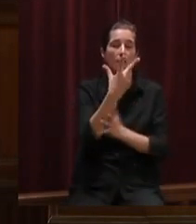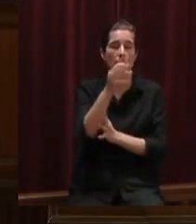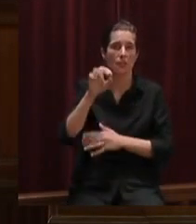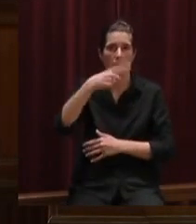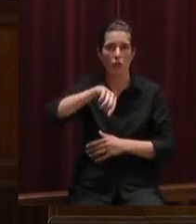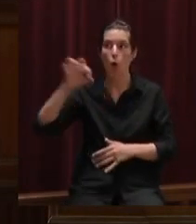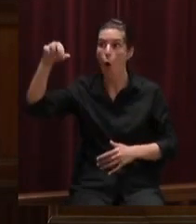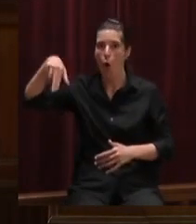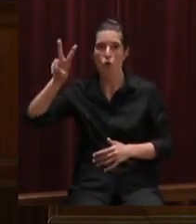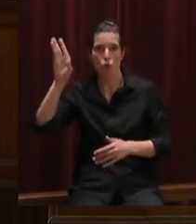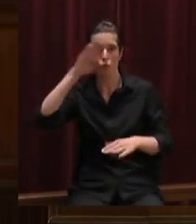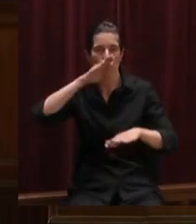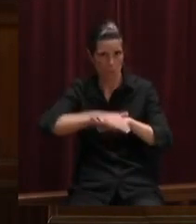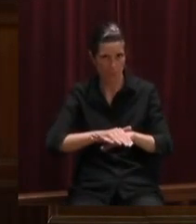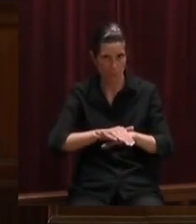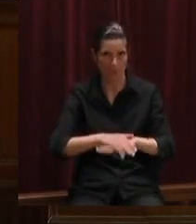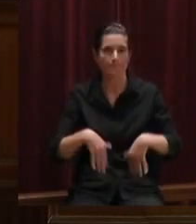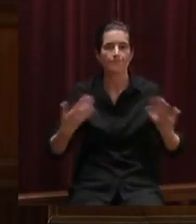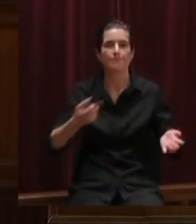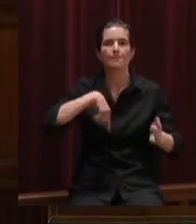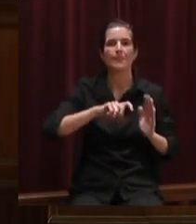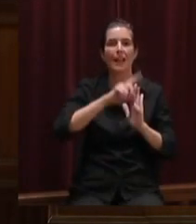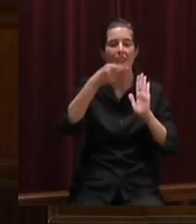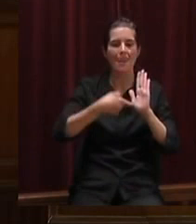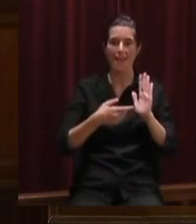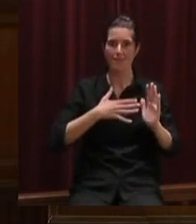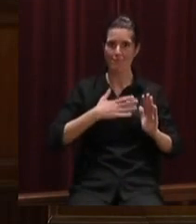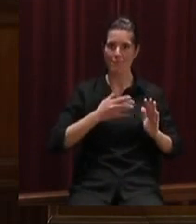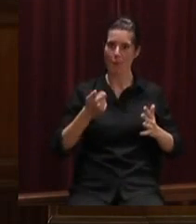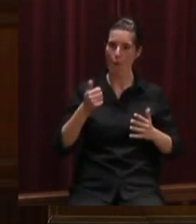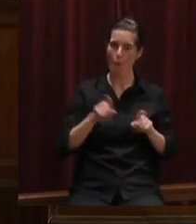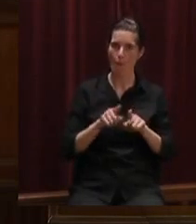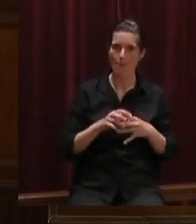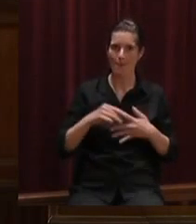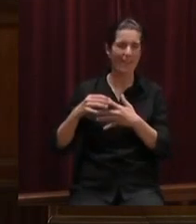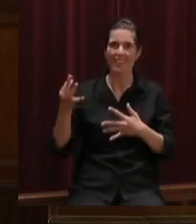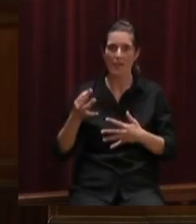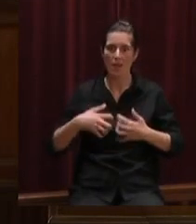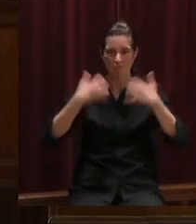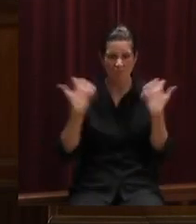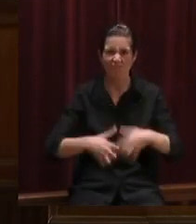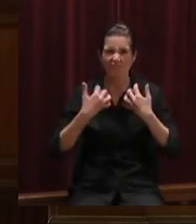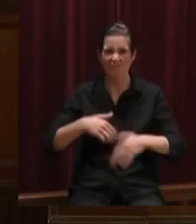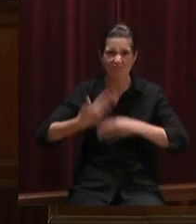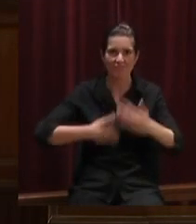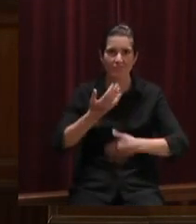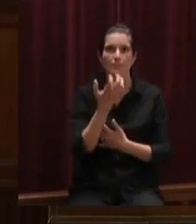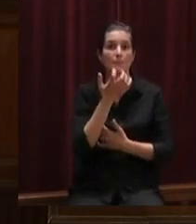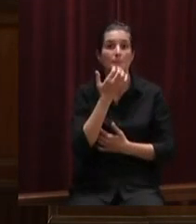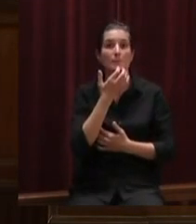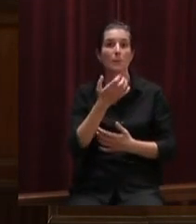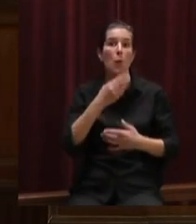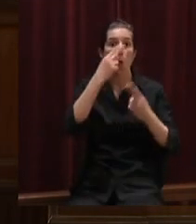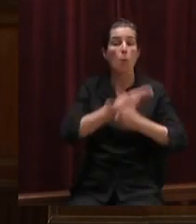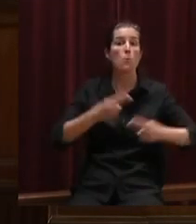passa més i fer que les nostres normatives pioneres s'apliquin de la manera més eficaç possible, impulsant des del sector públic l'adaptació